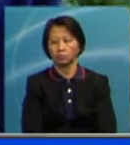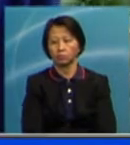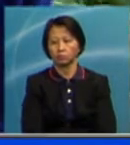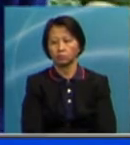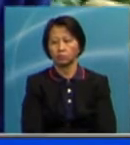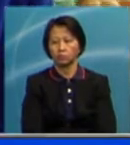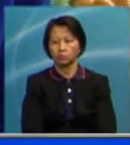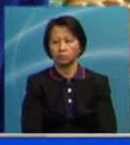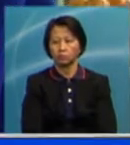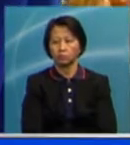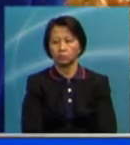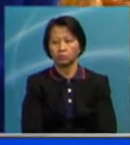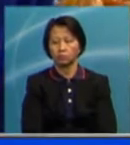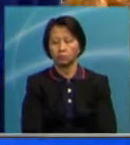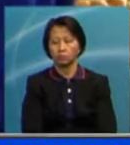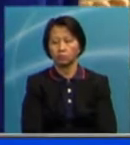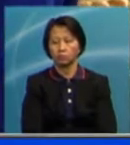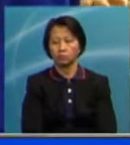pengundi